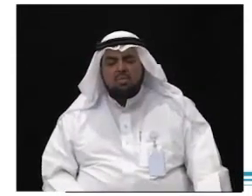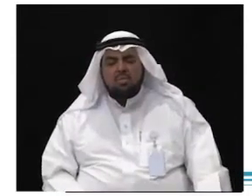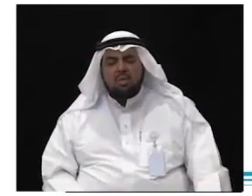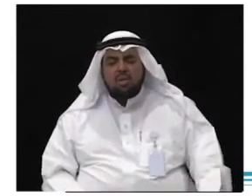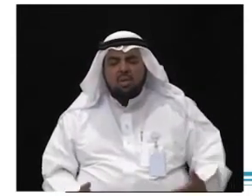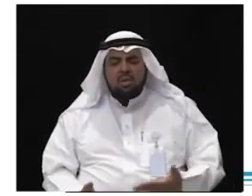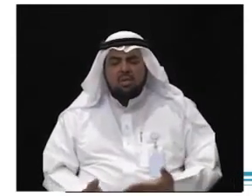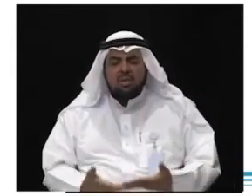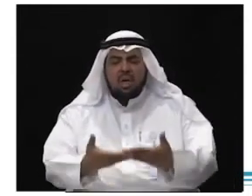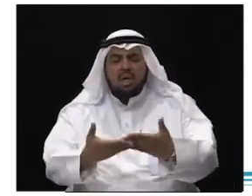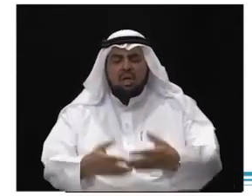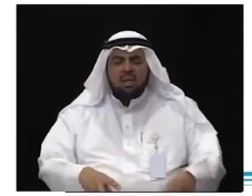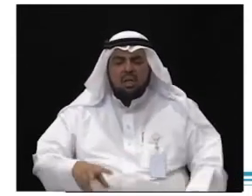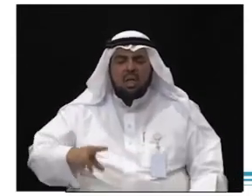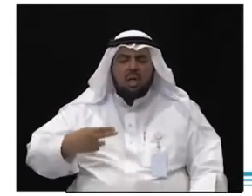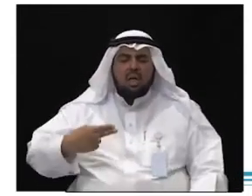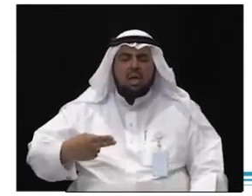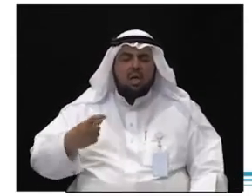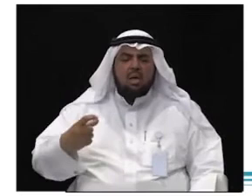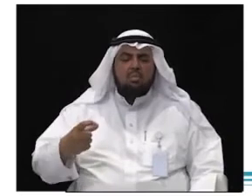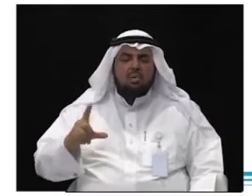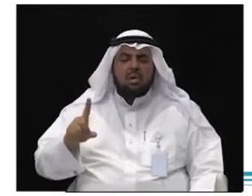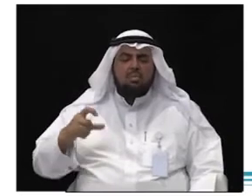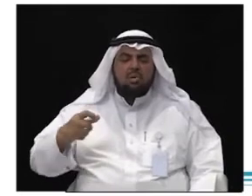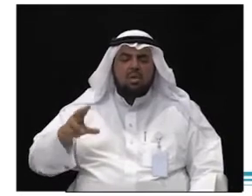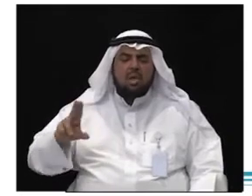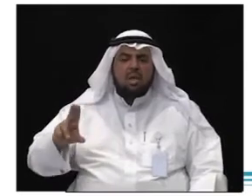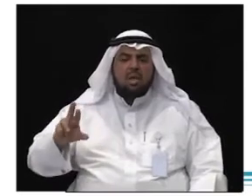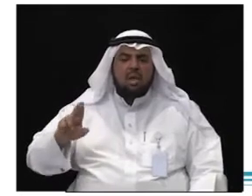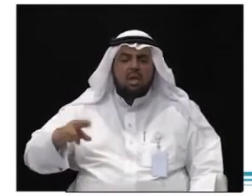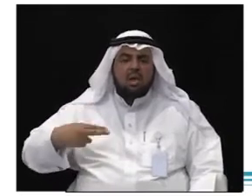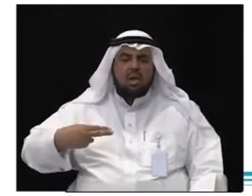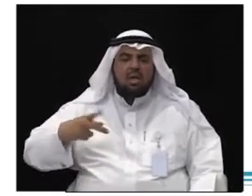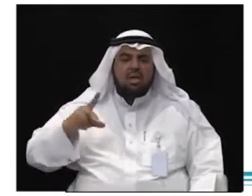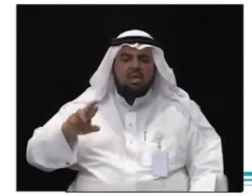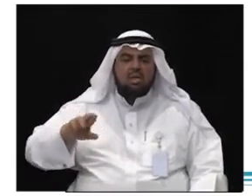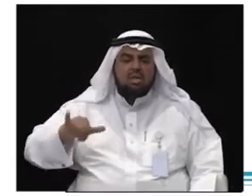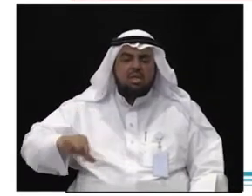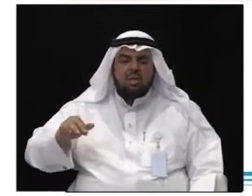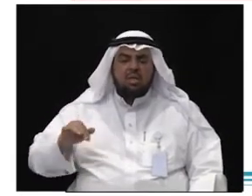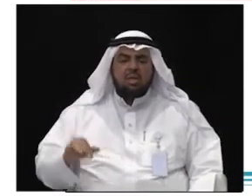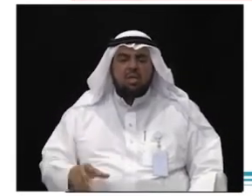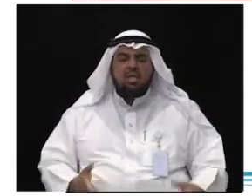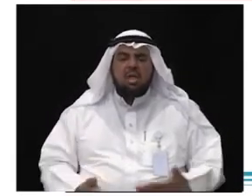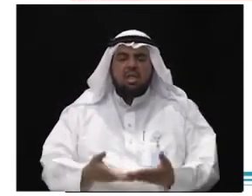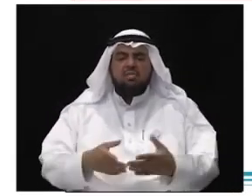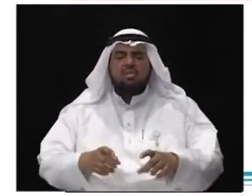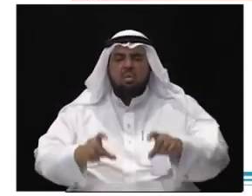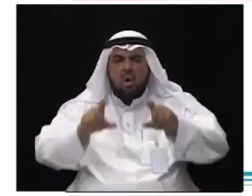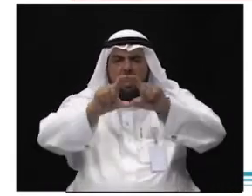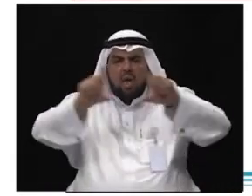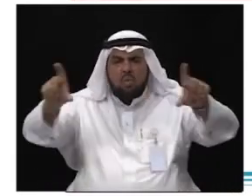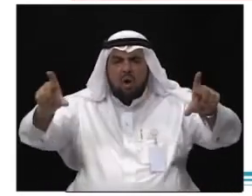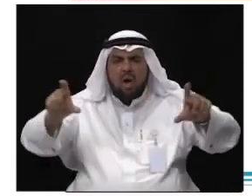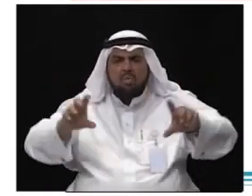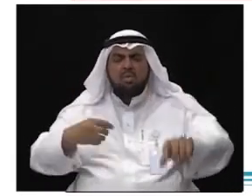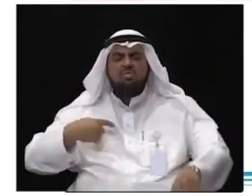ساعد عبد العزيز في التعرف على واجهة برنامج NSBE من خلال وضع العنوان المناسب في المكان